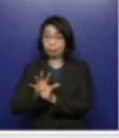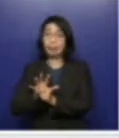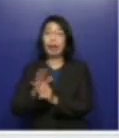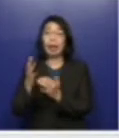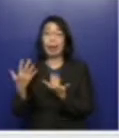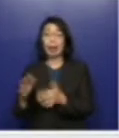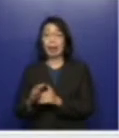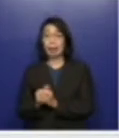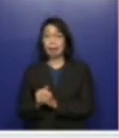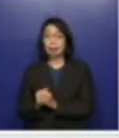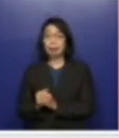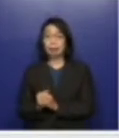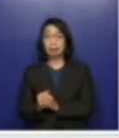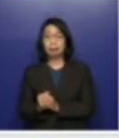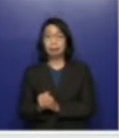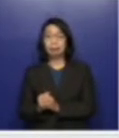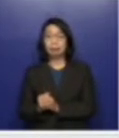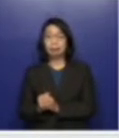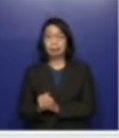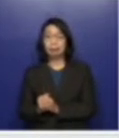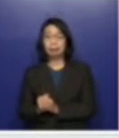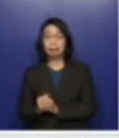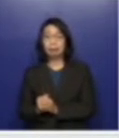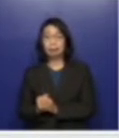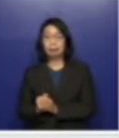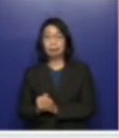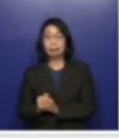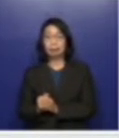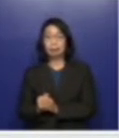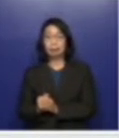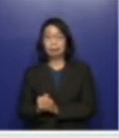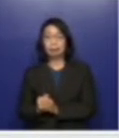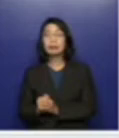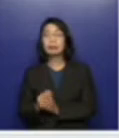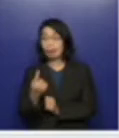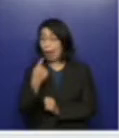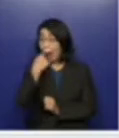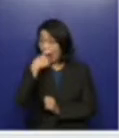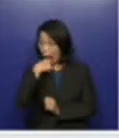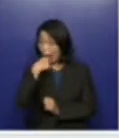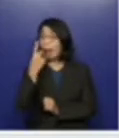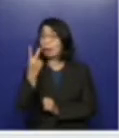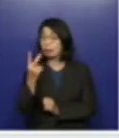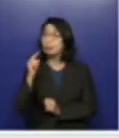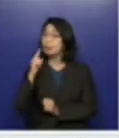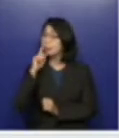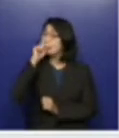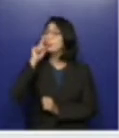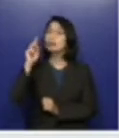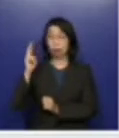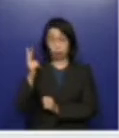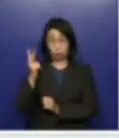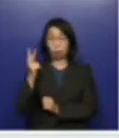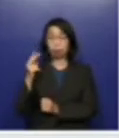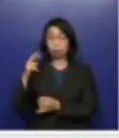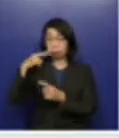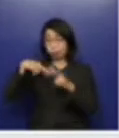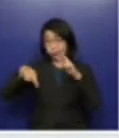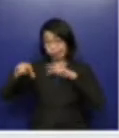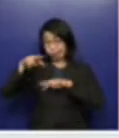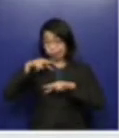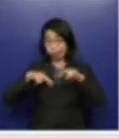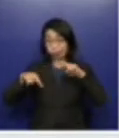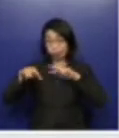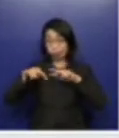การทำโทรสวอปหรือแย่เข้าไปในช่องคอและจมูก ผลปรากฏว่า